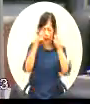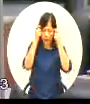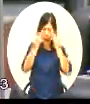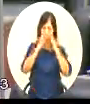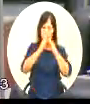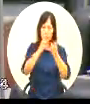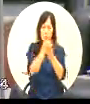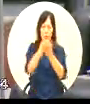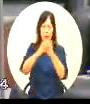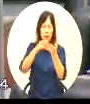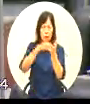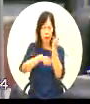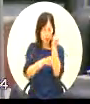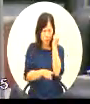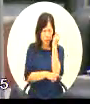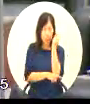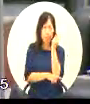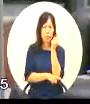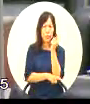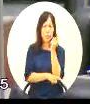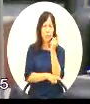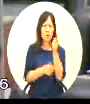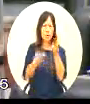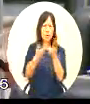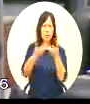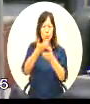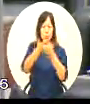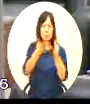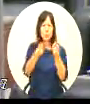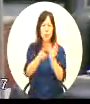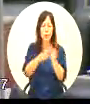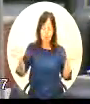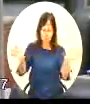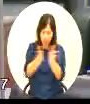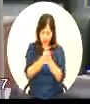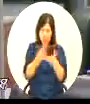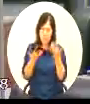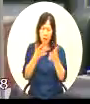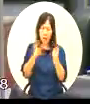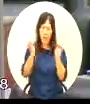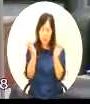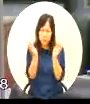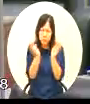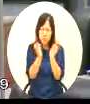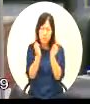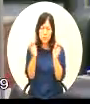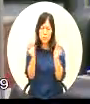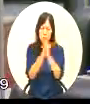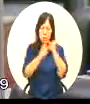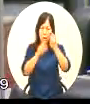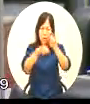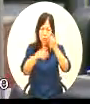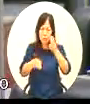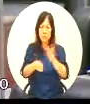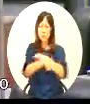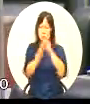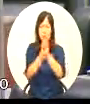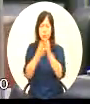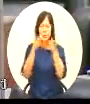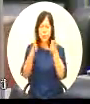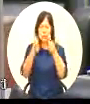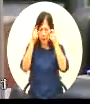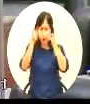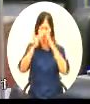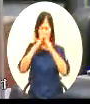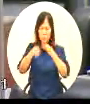委加上不分区，我想这样子囊括起来可能有将近有20几个人都是有高雄经验的